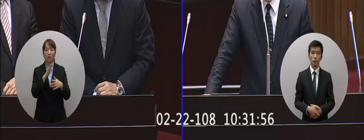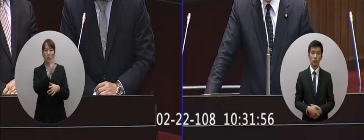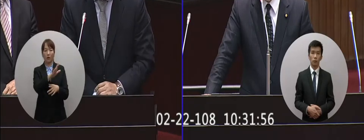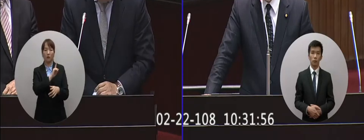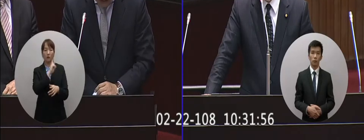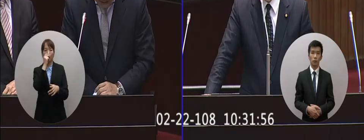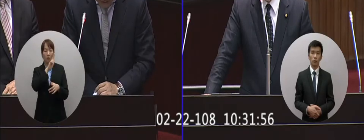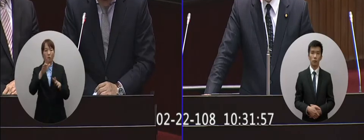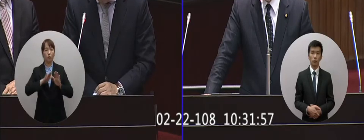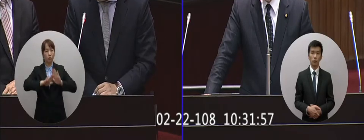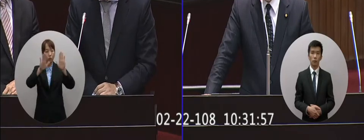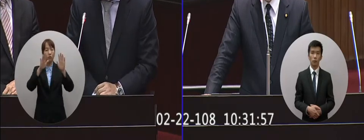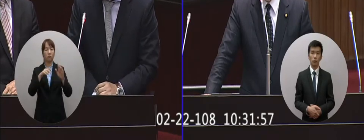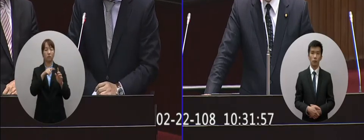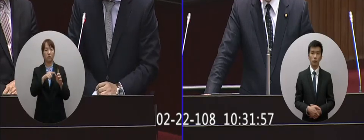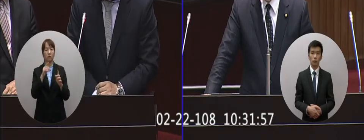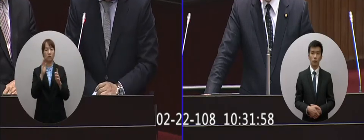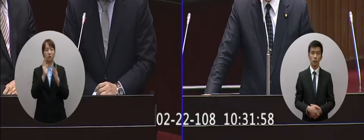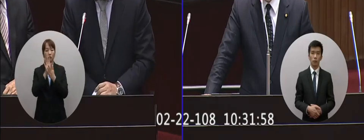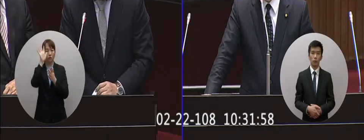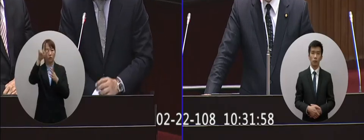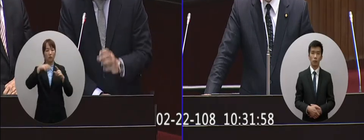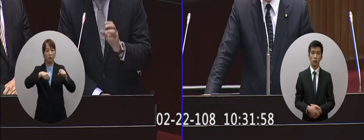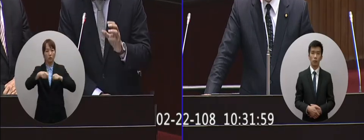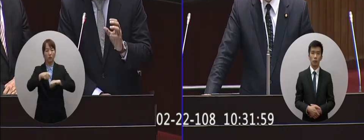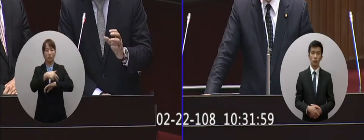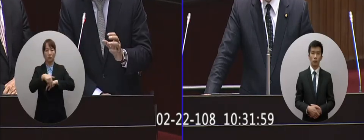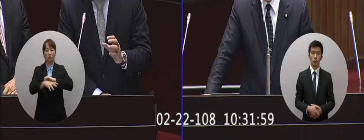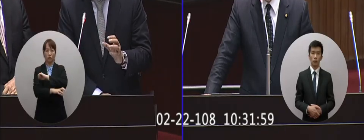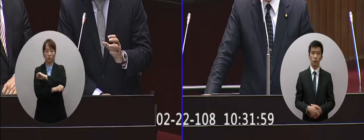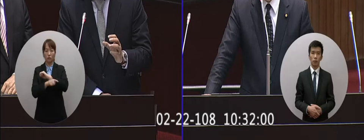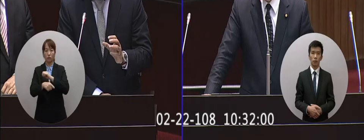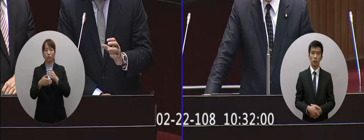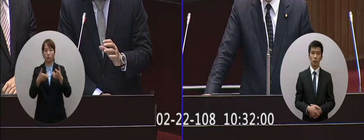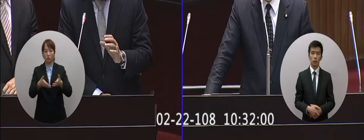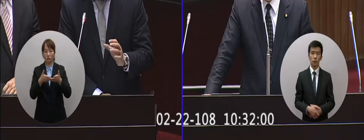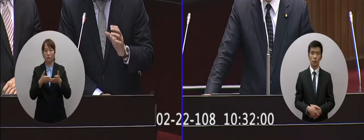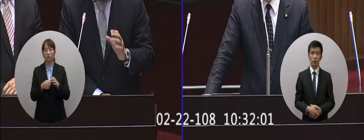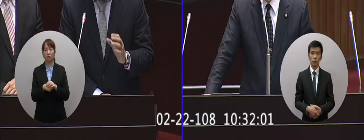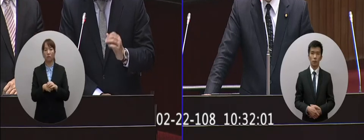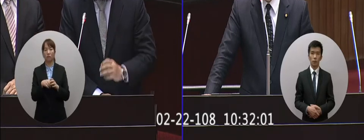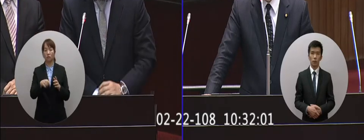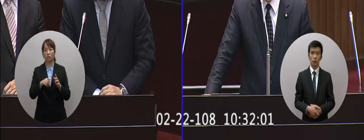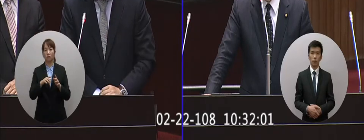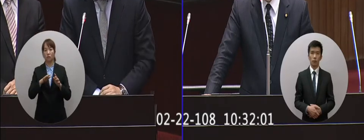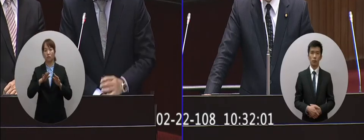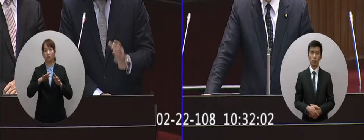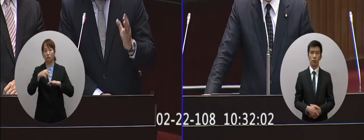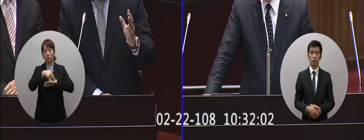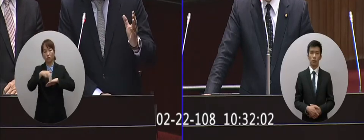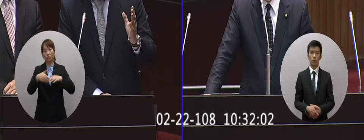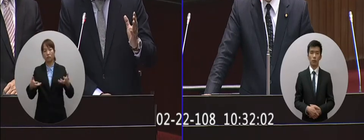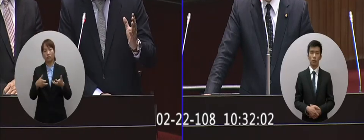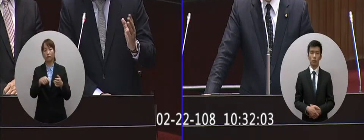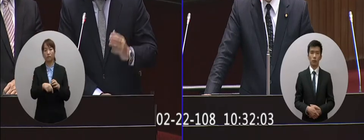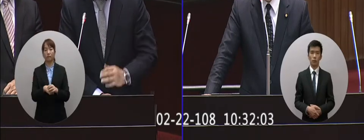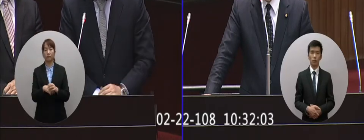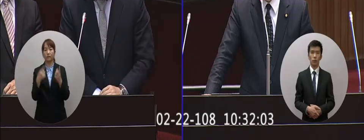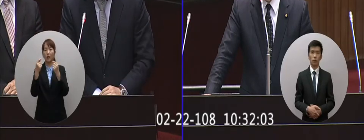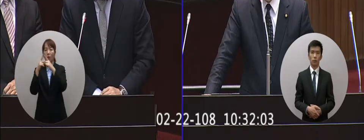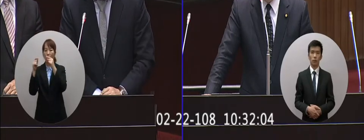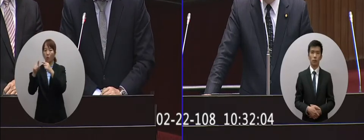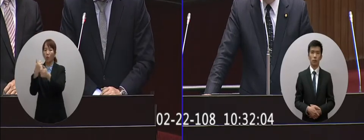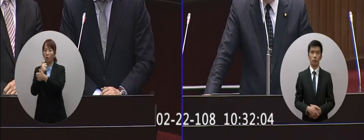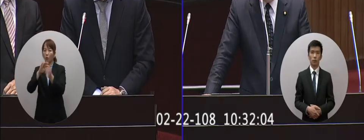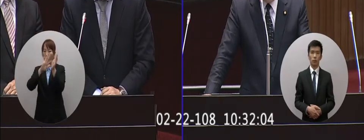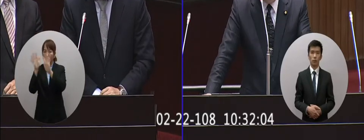发展。那这个也是目前前瞻基础建设重点的地方，那在发展的一个，我想日本的